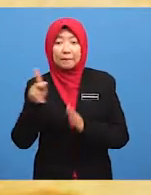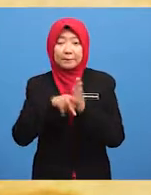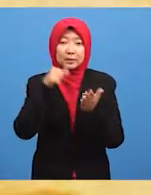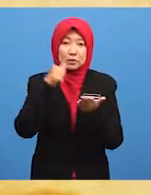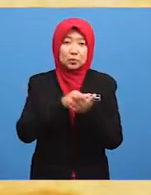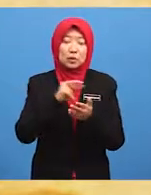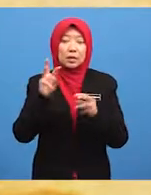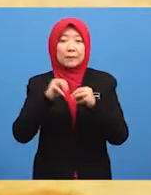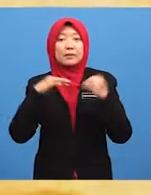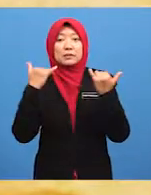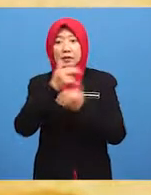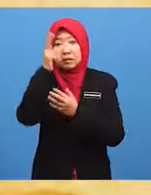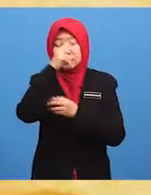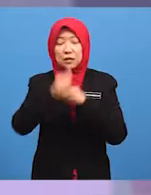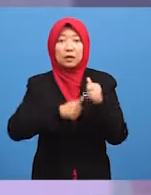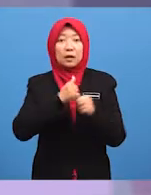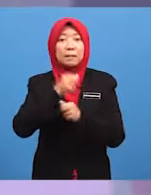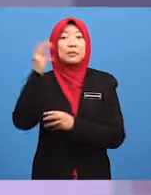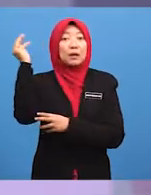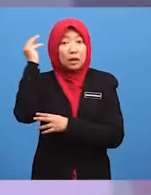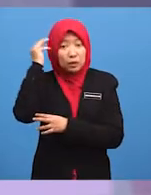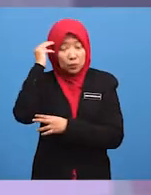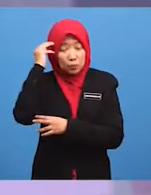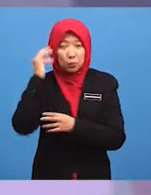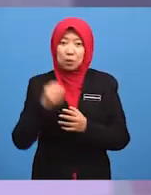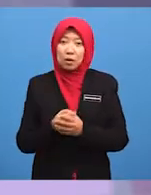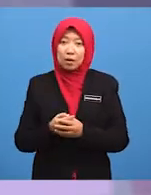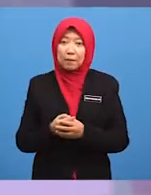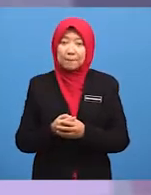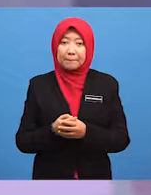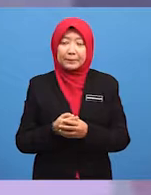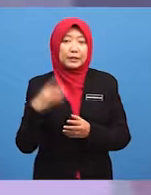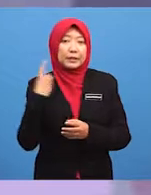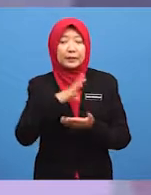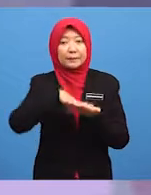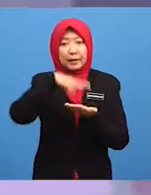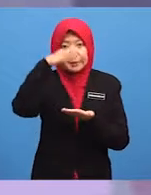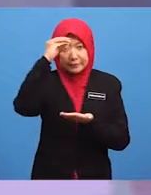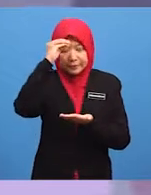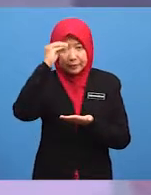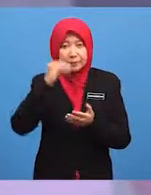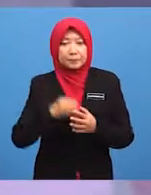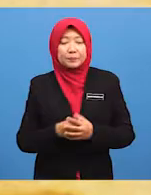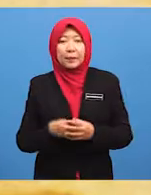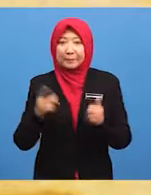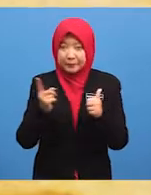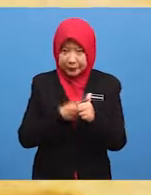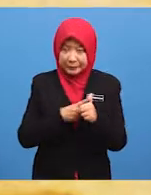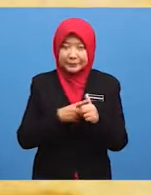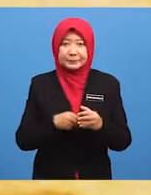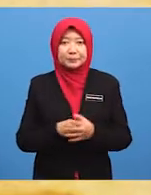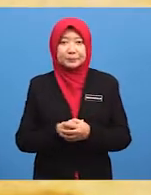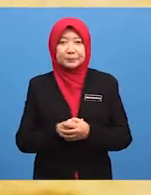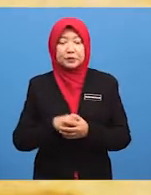persuratan masyarakat kerajaan alam Melayu? Baiklah murid-murid, kita pelajari persuratan di kerajaan alam Melayu yang